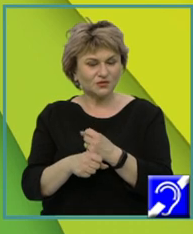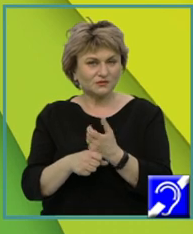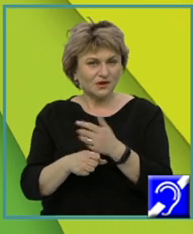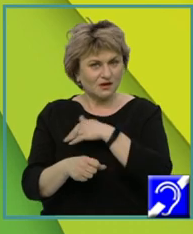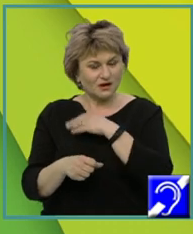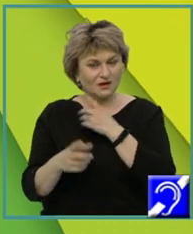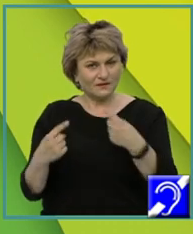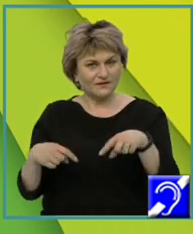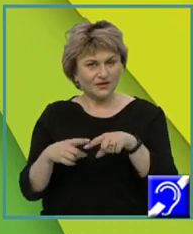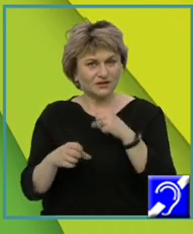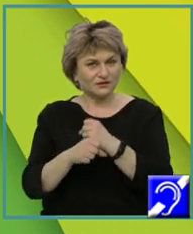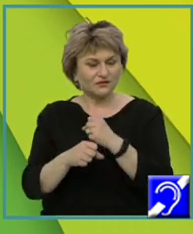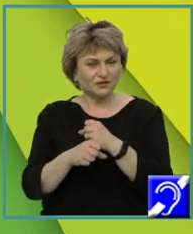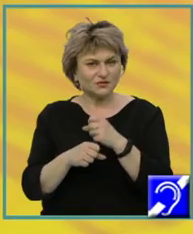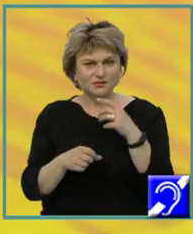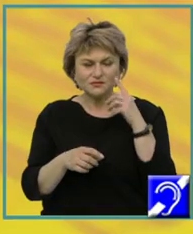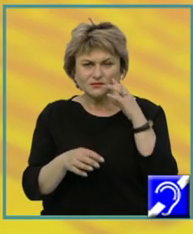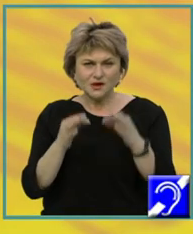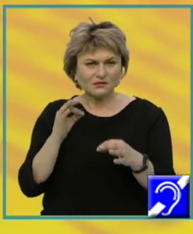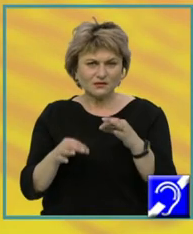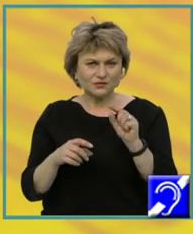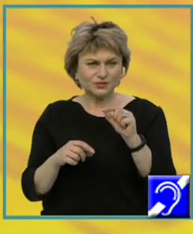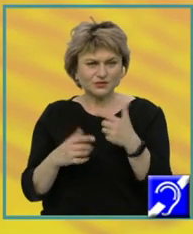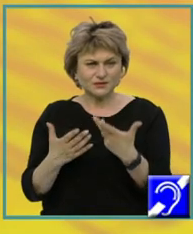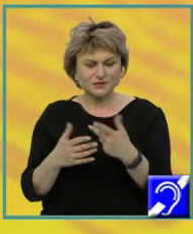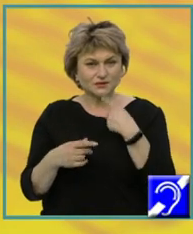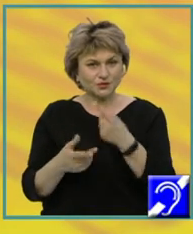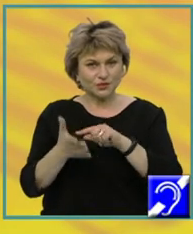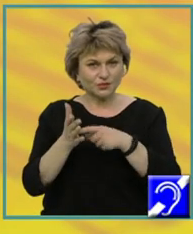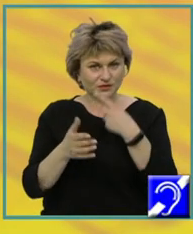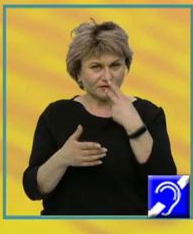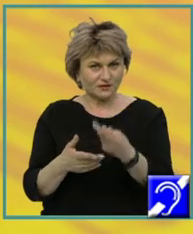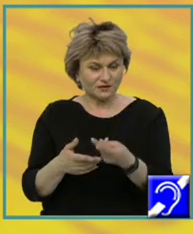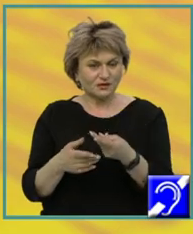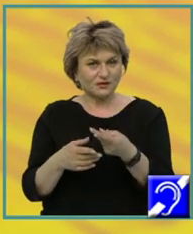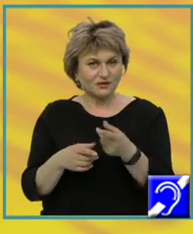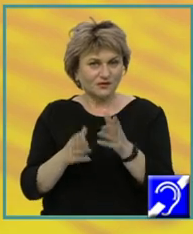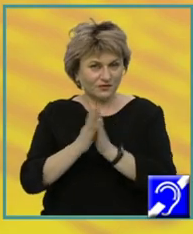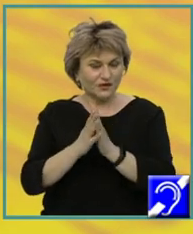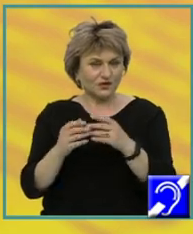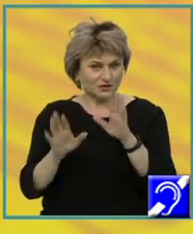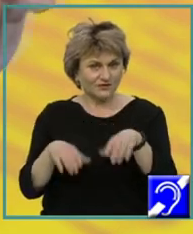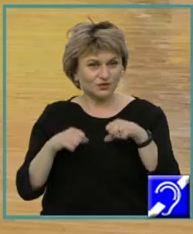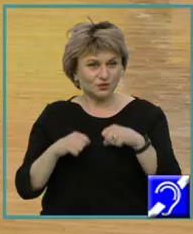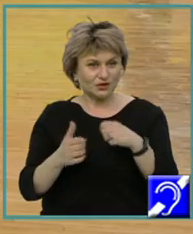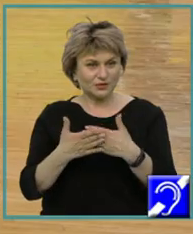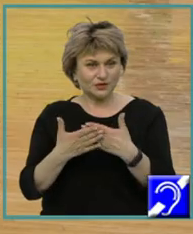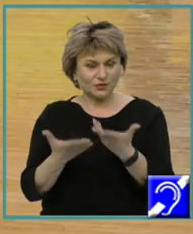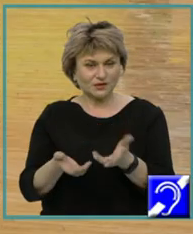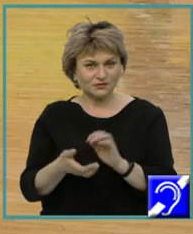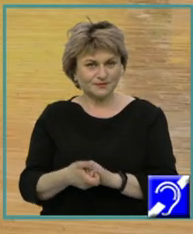Am putea chiar să o analizăm un pic și să ne spunem punctul de vedere vă rog să aveți curaj pentru așa ceva